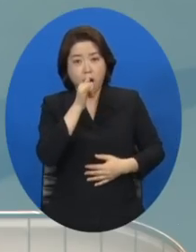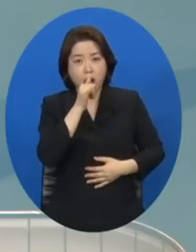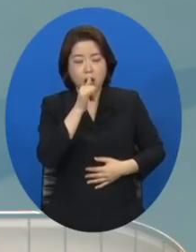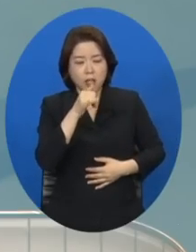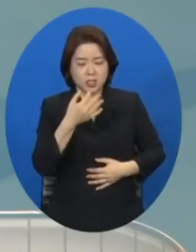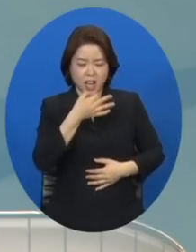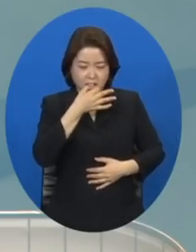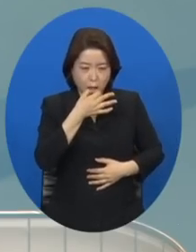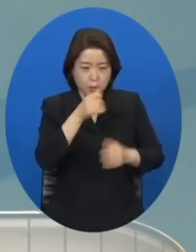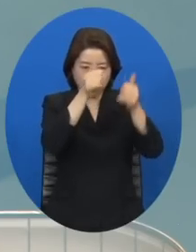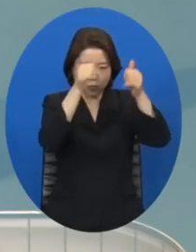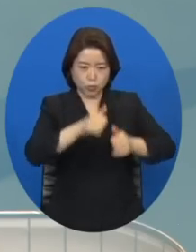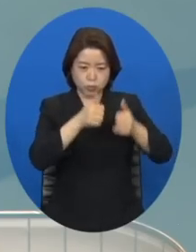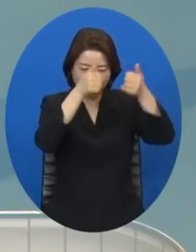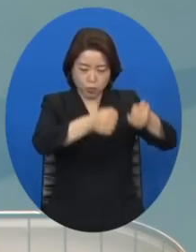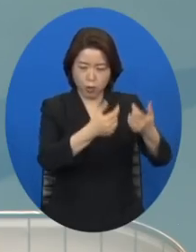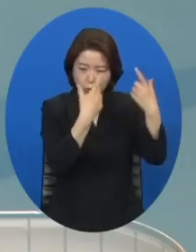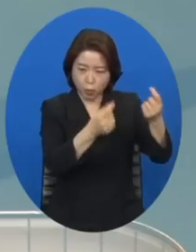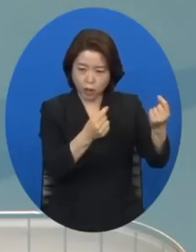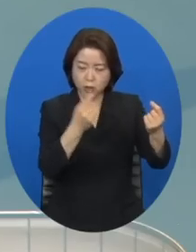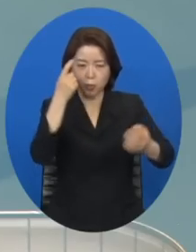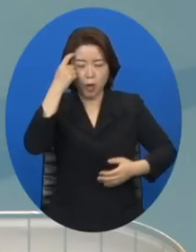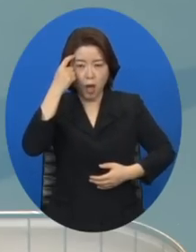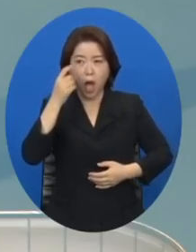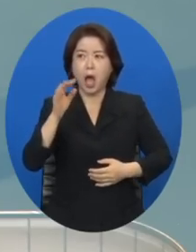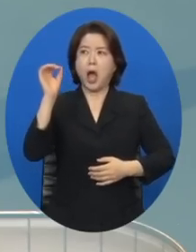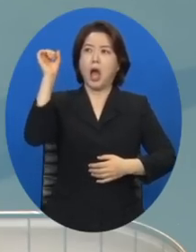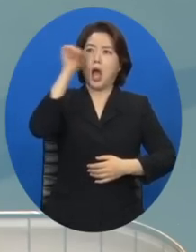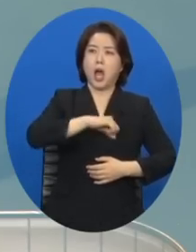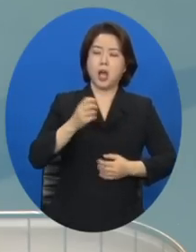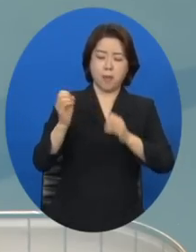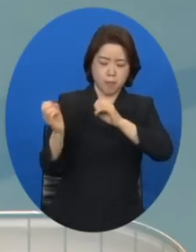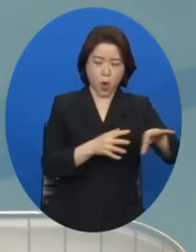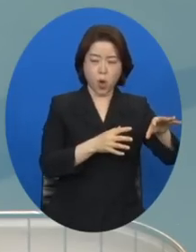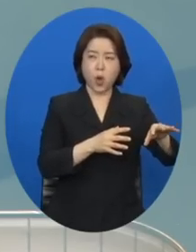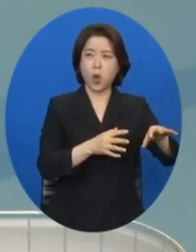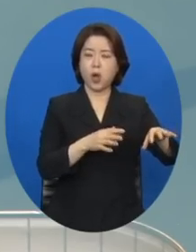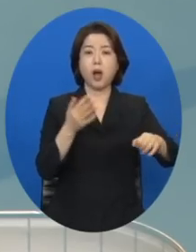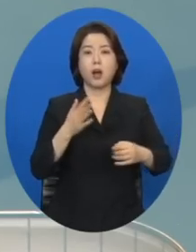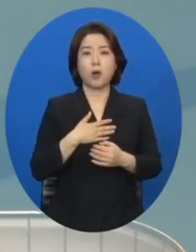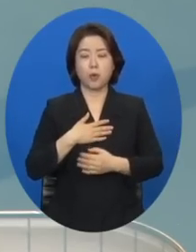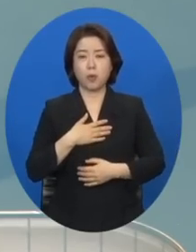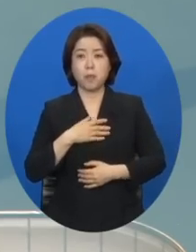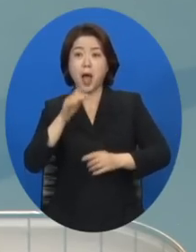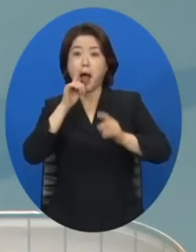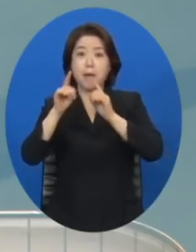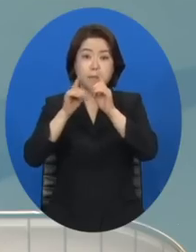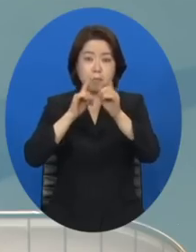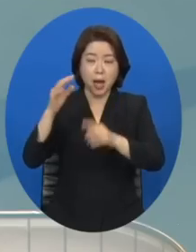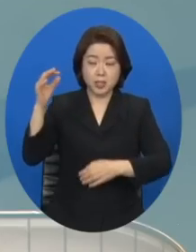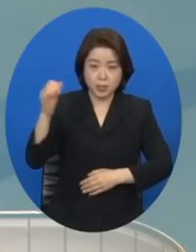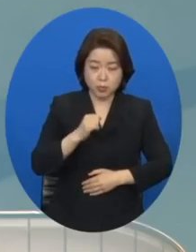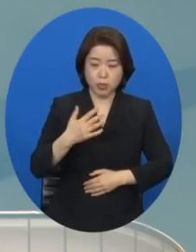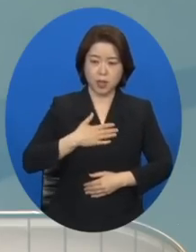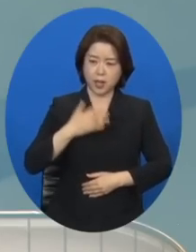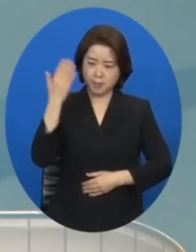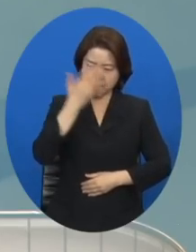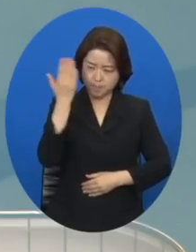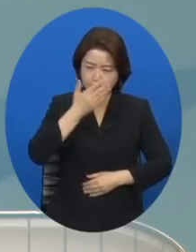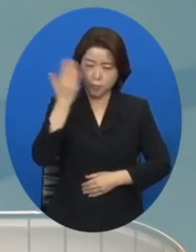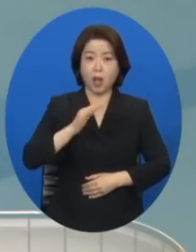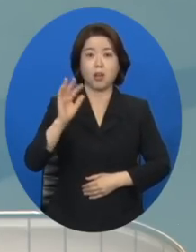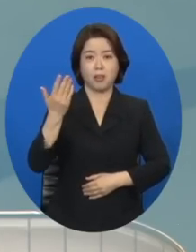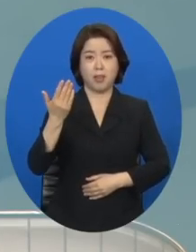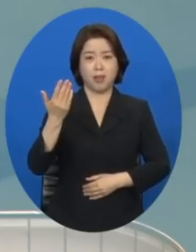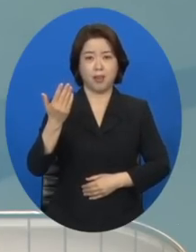우상숭배라고 했는데 아 그 말씀을 들으니까 내가 이거 버려야겠구나 가지치기가 되는 거죠 말씀으로 여러분들이 그렇게 해서 점점 더